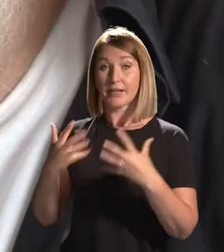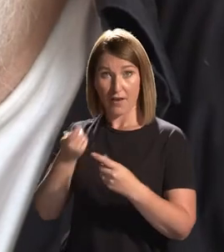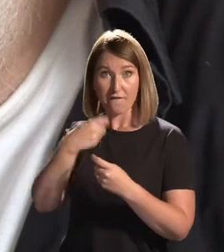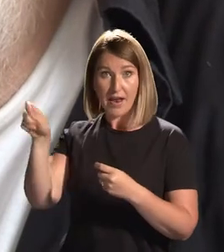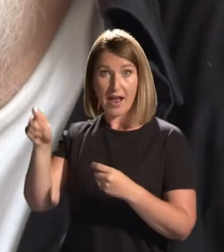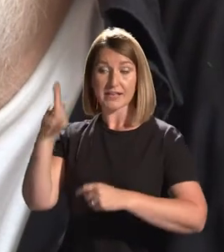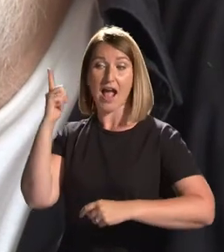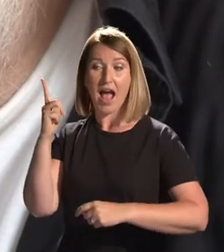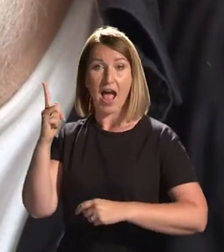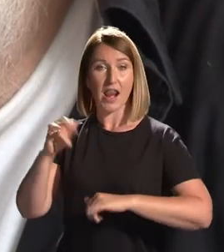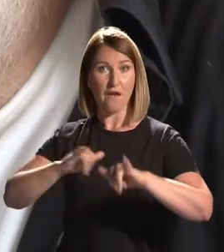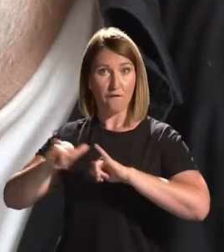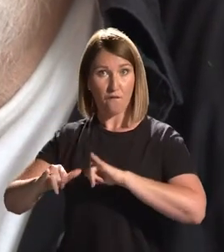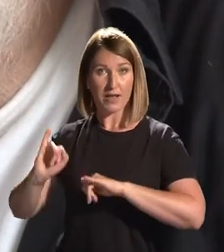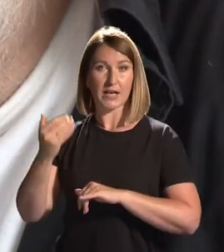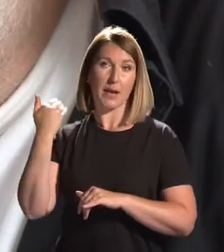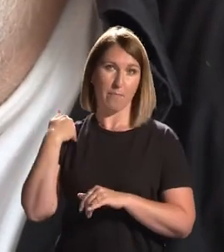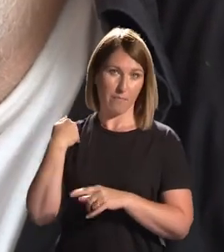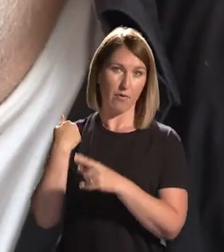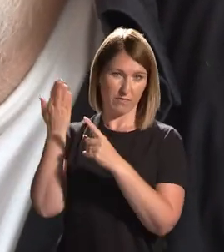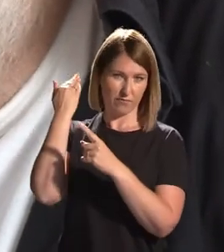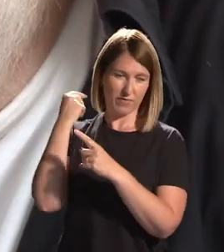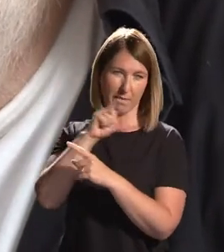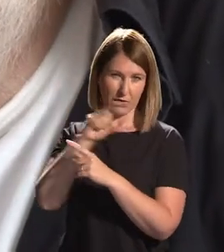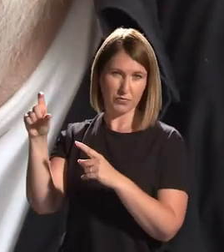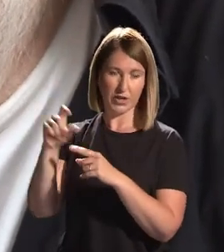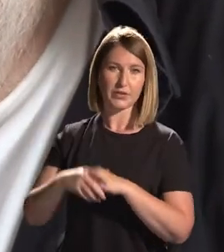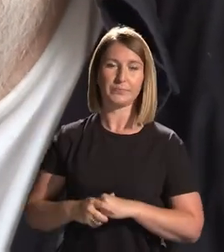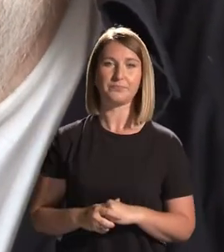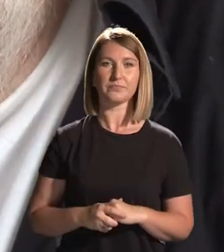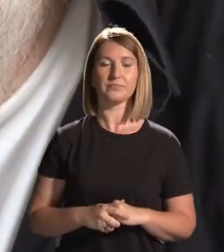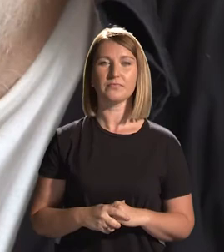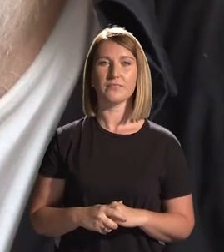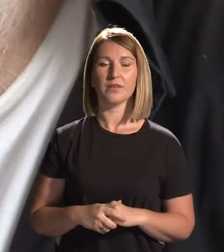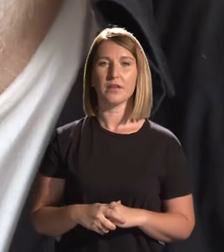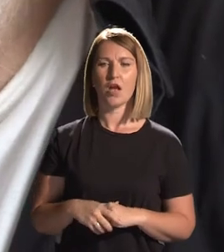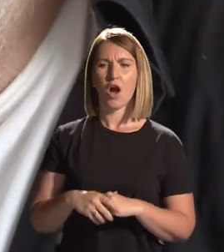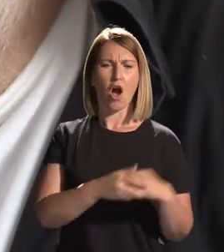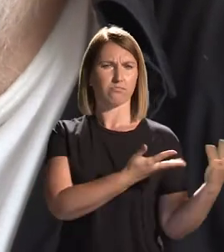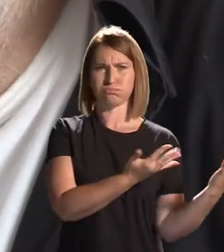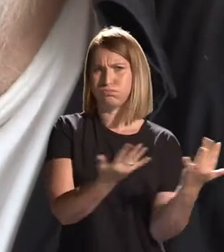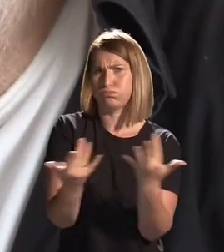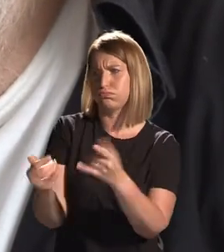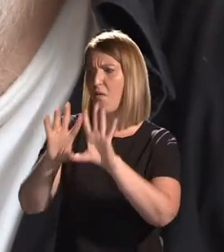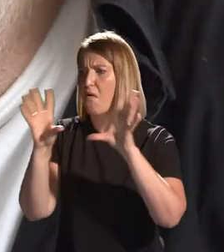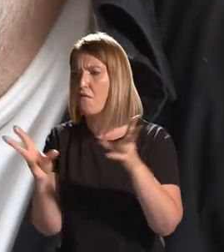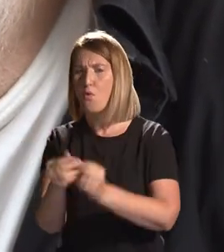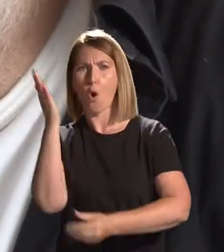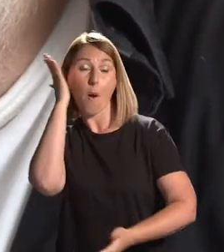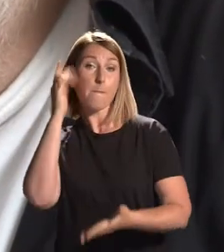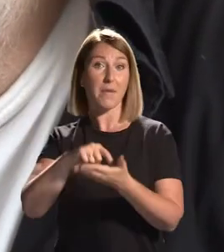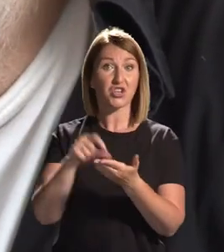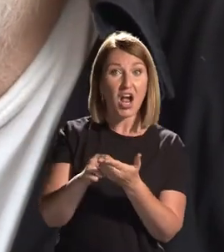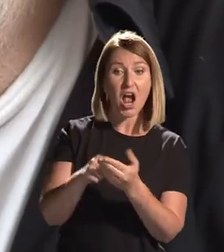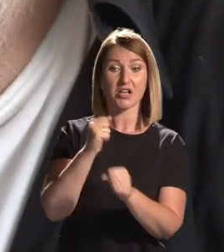władze, które wtedy były, nie będę wyzywał, kto i jak tego, no i mieszkanie, i wszystko, i pracownia, gdzie siedzimy